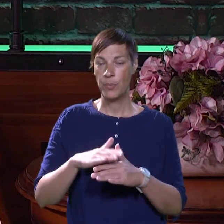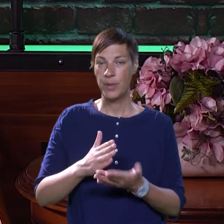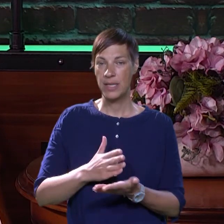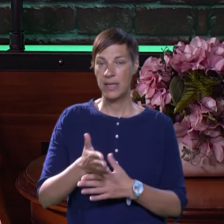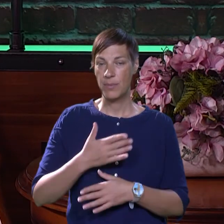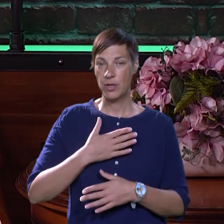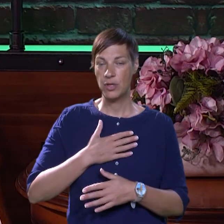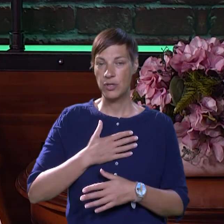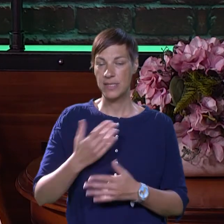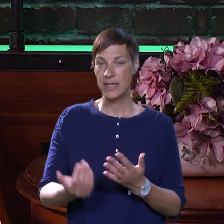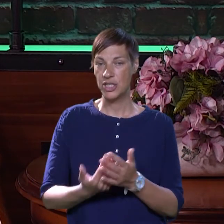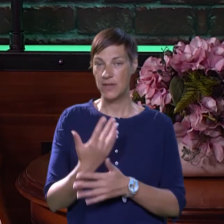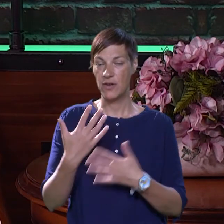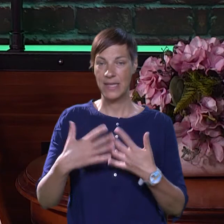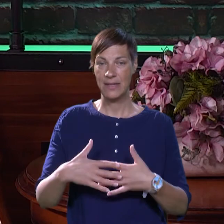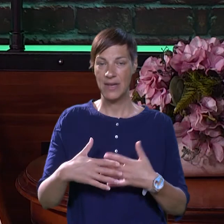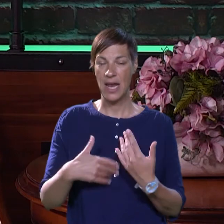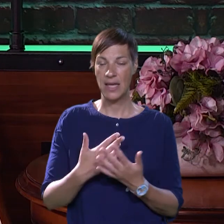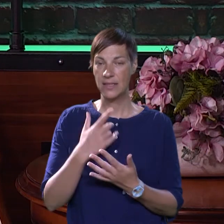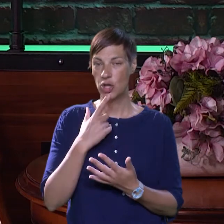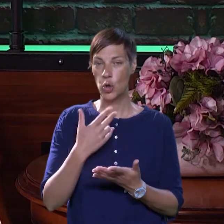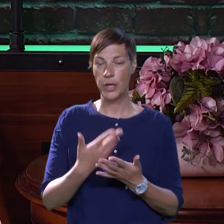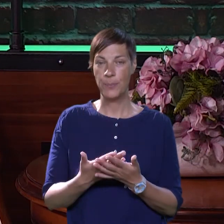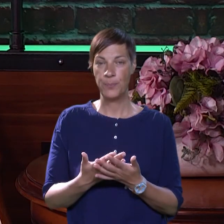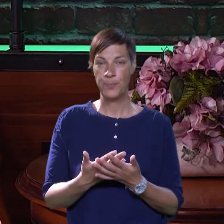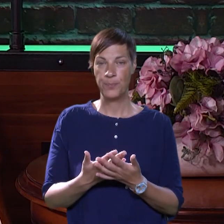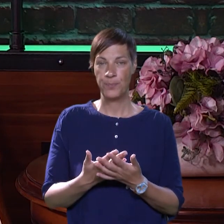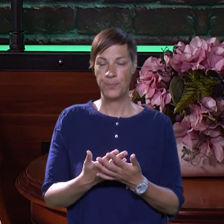kroz jedan naš inovativni alat koji